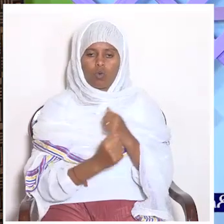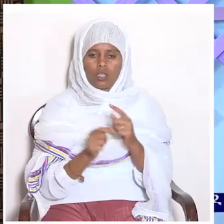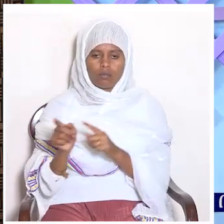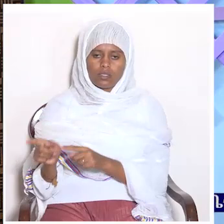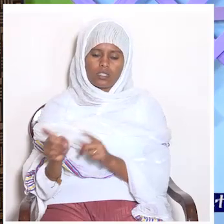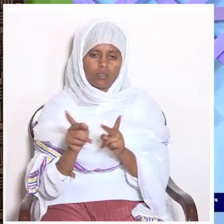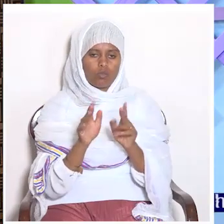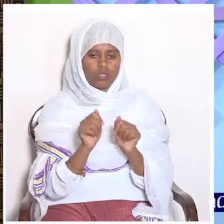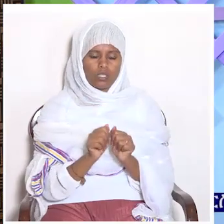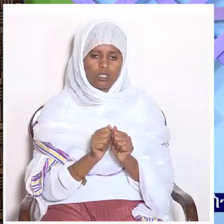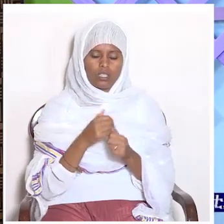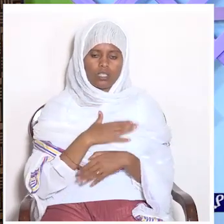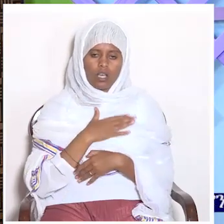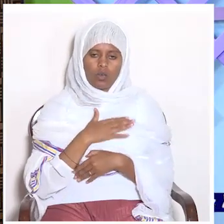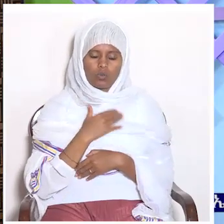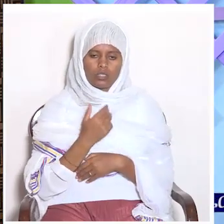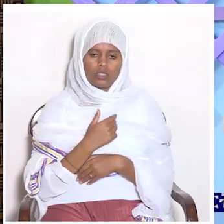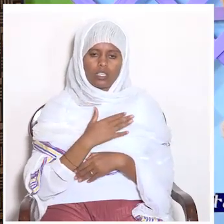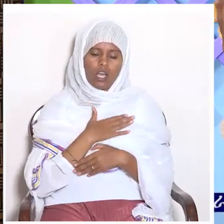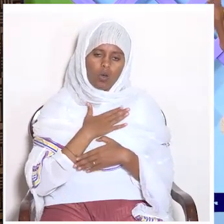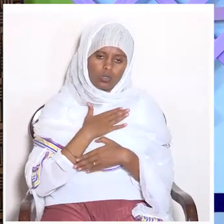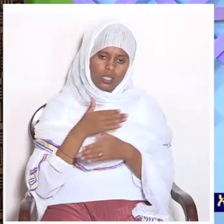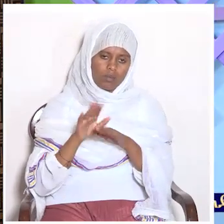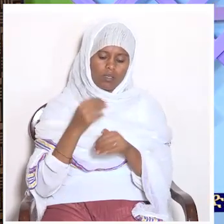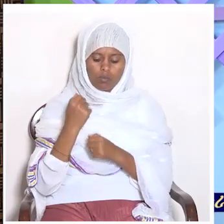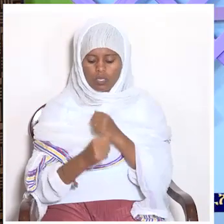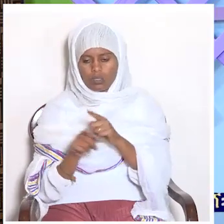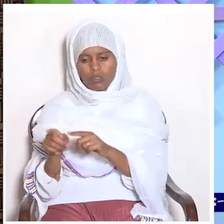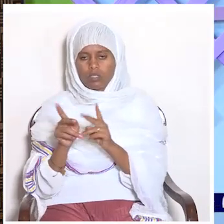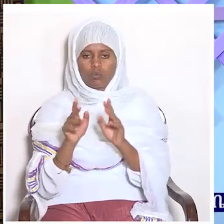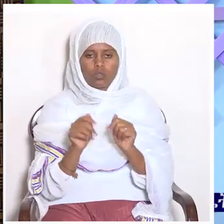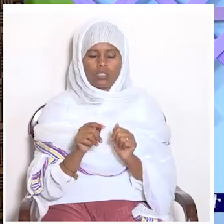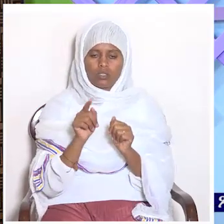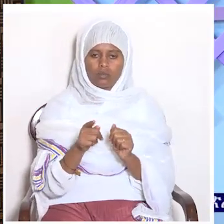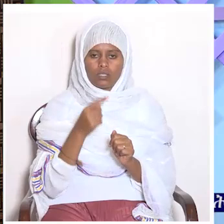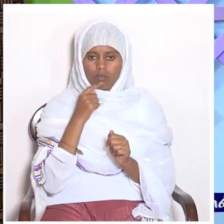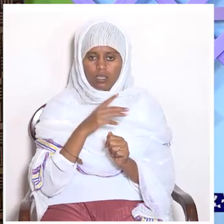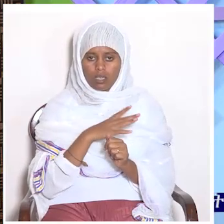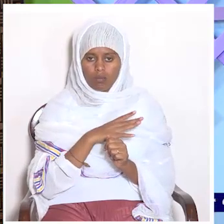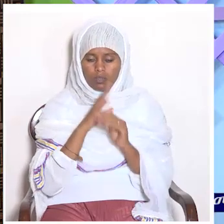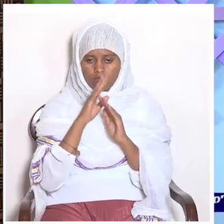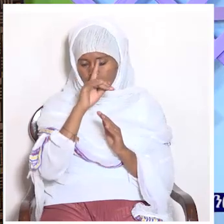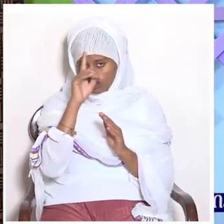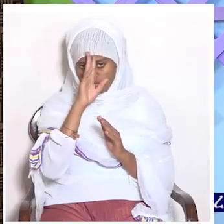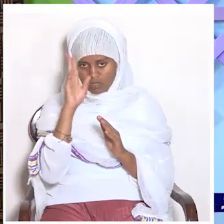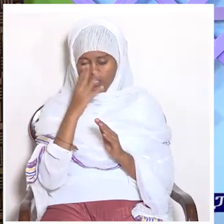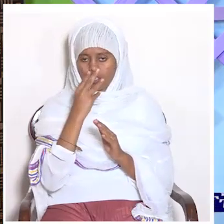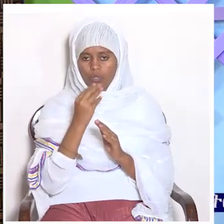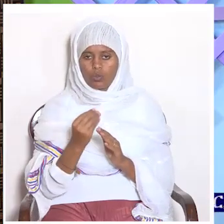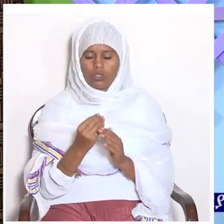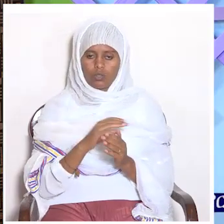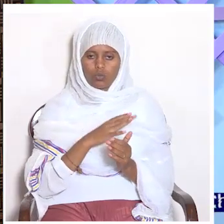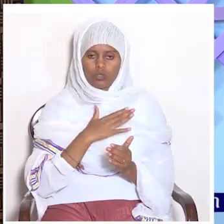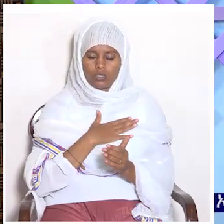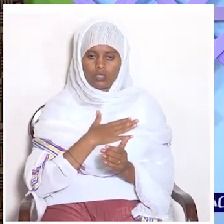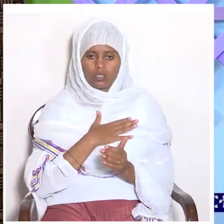ንክትረጋግእ ብጉያ ትመጽእ ምዃና እንተ ደኣ ተሓጉስና ድማ ንሓጎስና ክትባርኽ ብጉያ ትመጽእ ምዃና እዚ ንፍለጥ እሞ ንቅድስት ድንግል ዝኸውን ህይወት